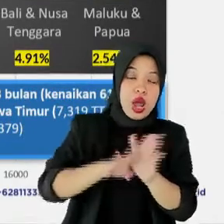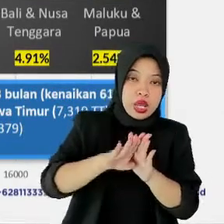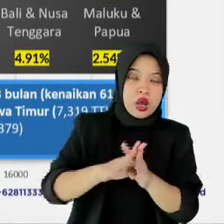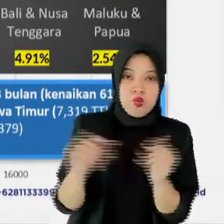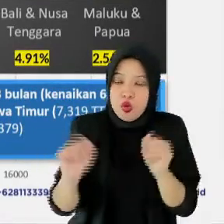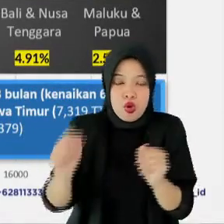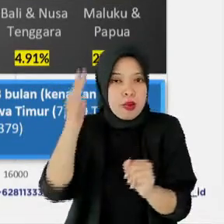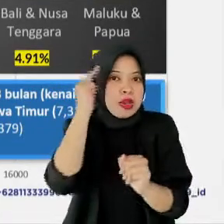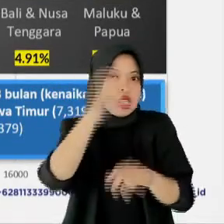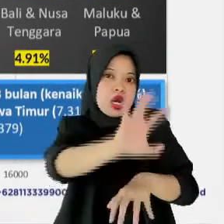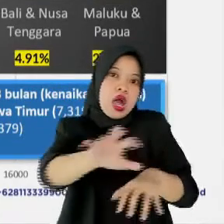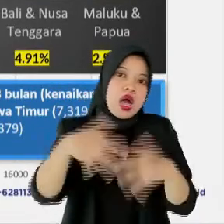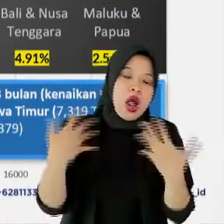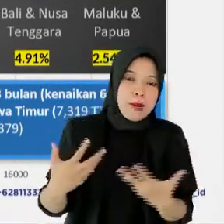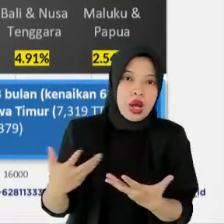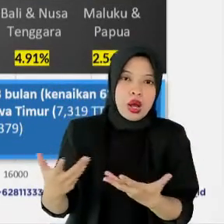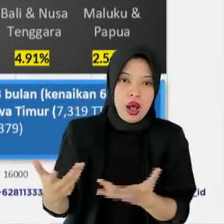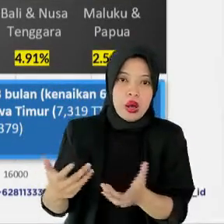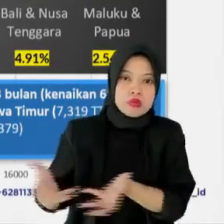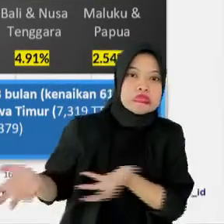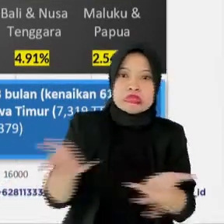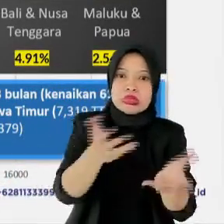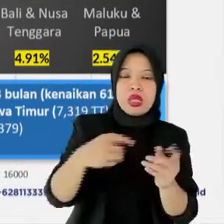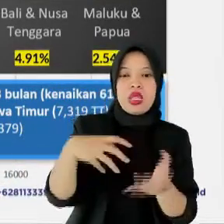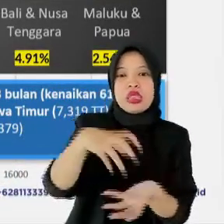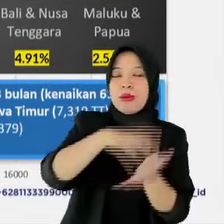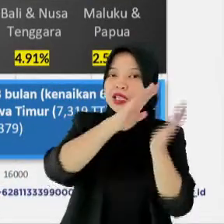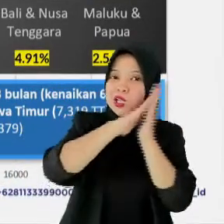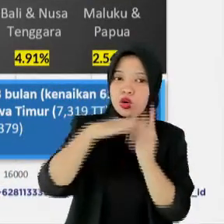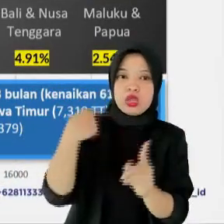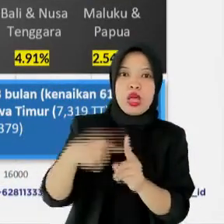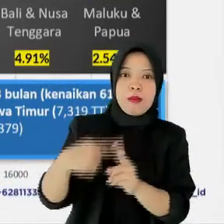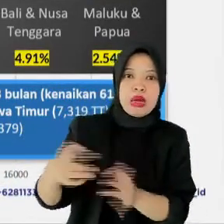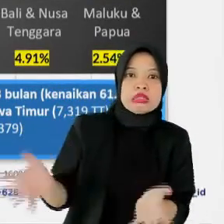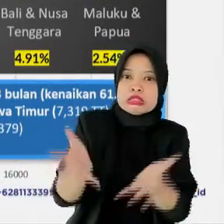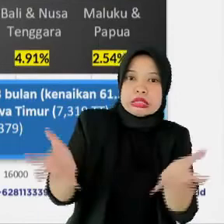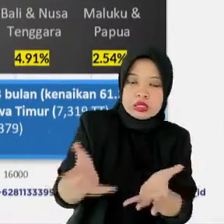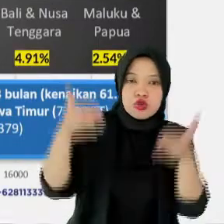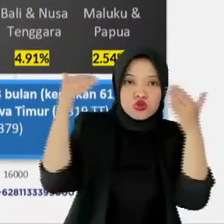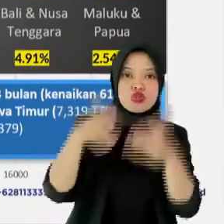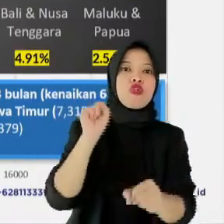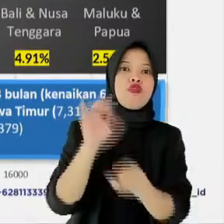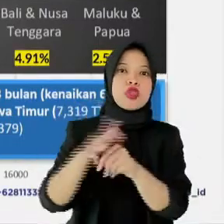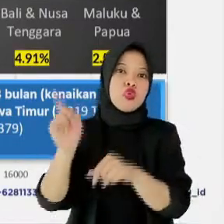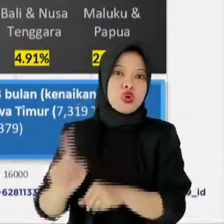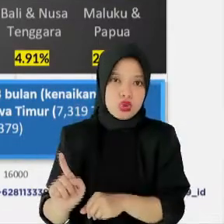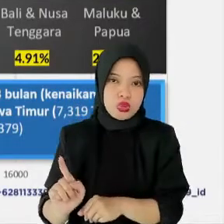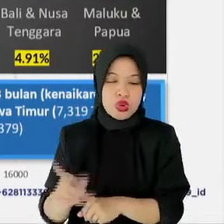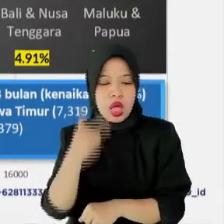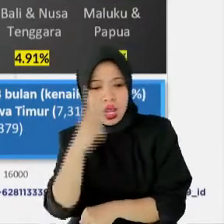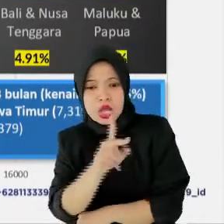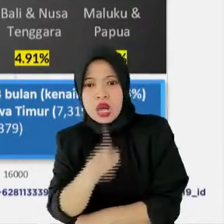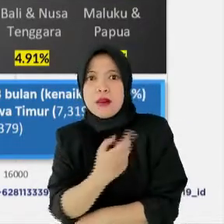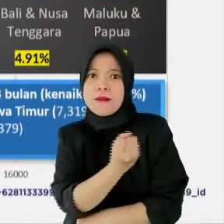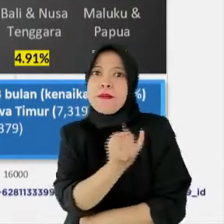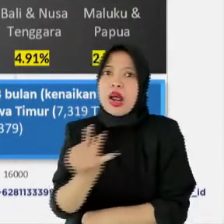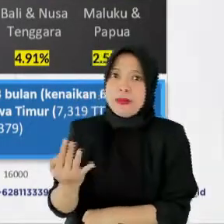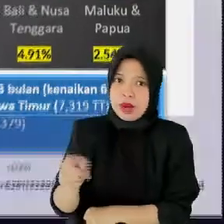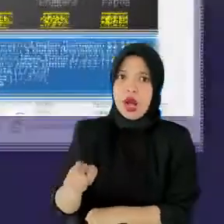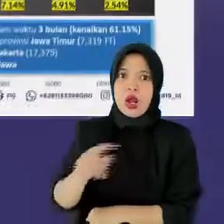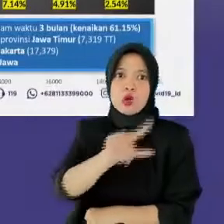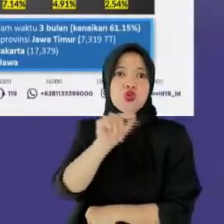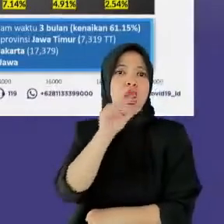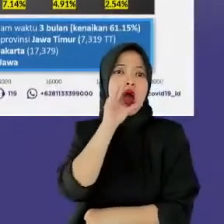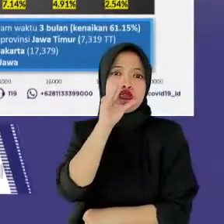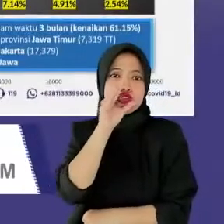segera mengkonversi tempat tidur di rumah sakit untuk non-covid menjadi covid. Nah, kemudian saya ngelihat beberapa tren, terutama di